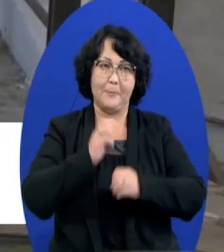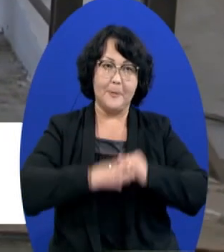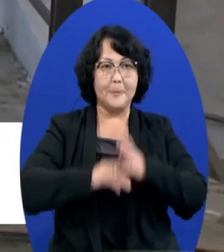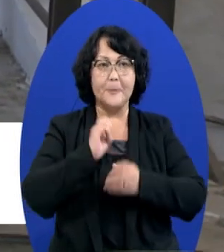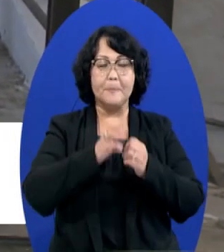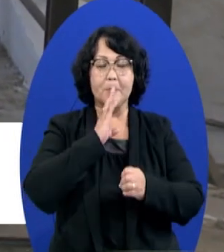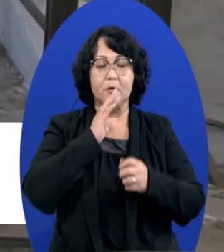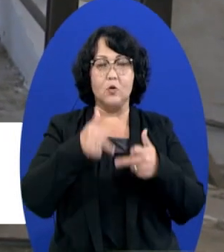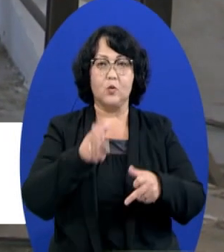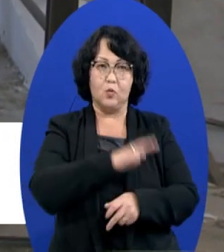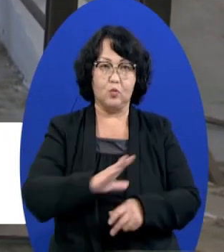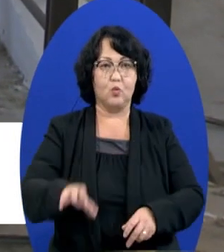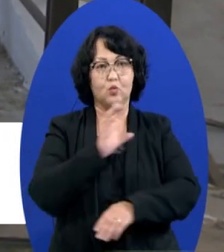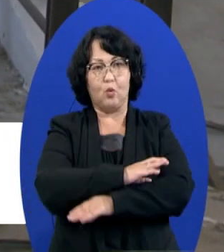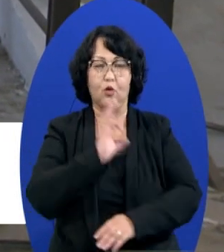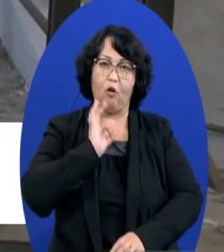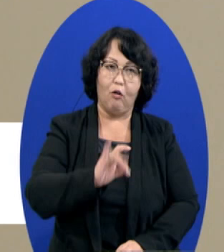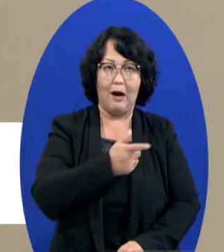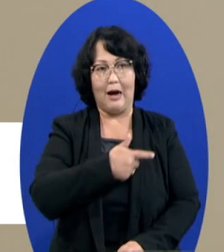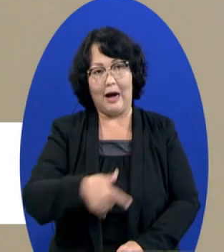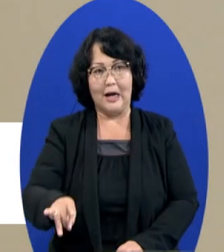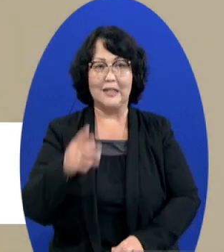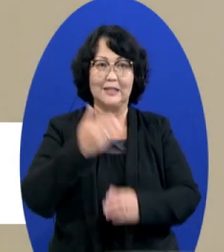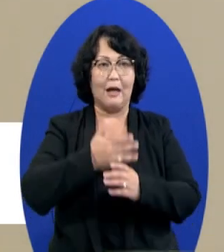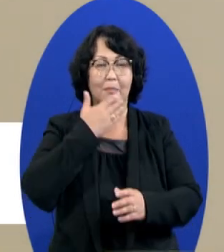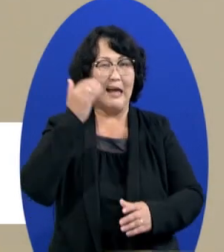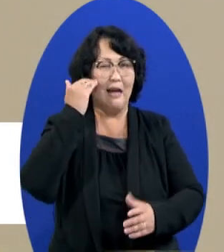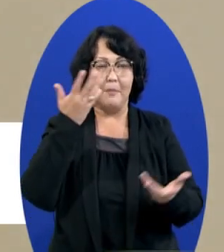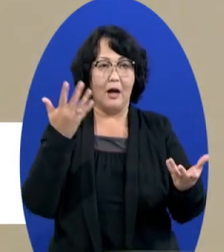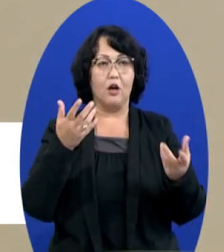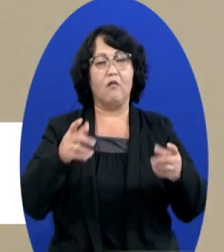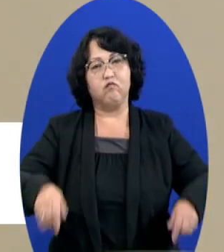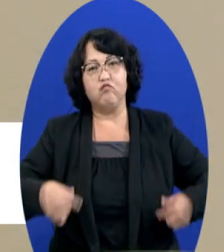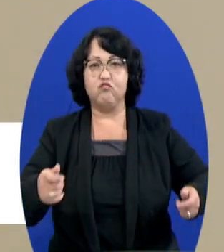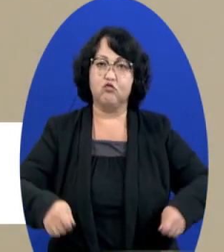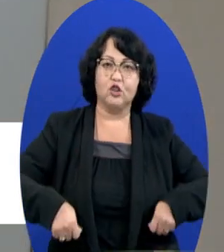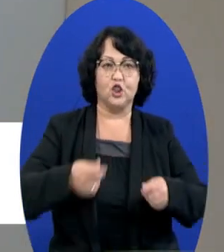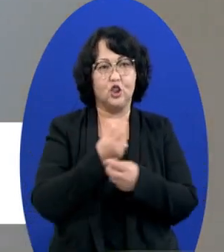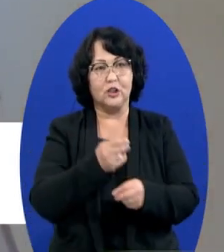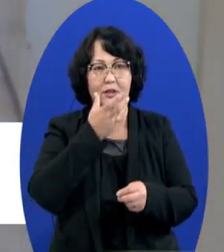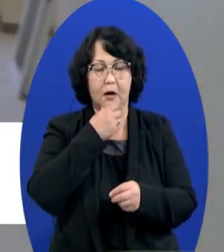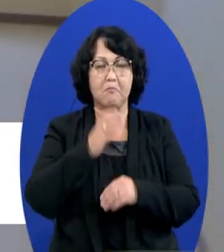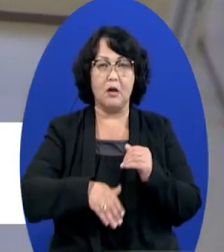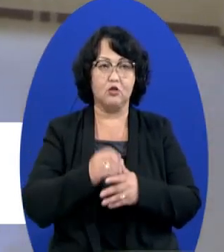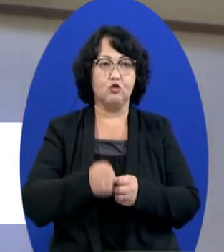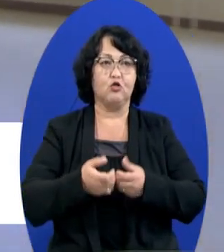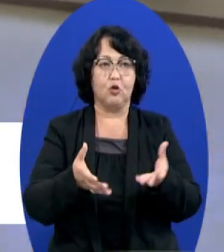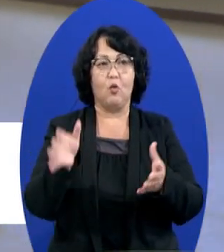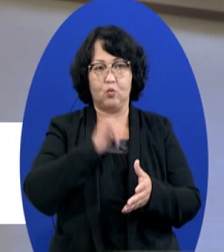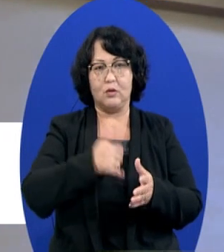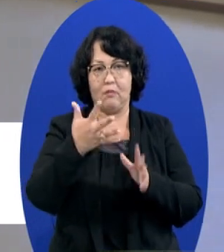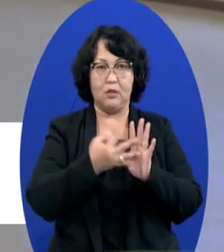Хөгжлийн бэрхшээлтэй хүүхдүүд сургууль руу орж гарахад ямар нэгэн саад бэрхшээл байхгүйгээр сургуулийг барьжээ. Энэ онд улсын хэмжээнд 58